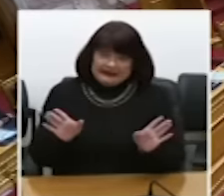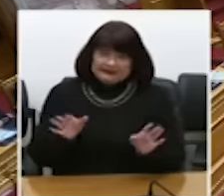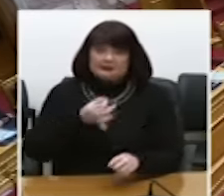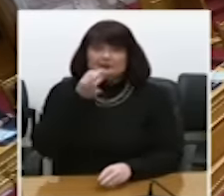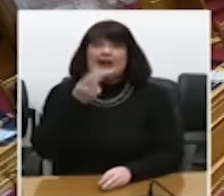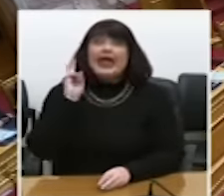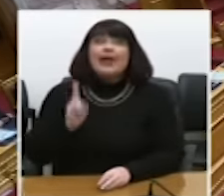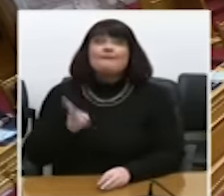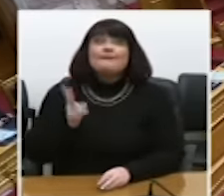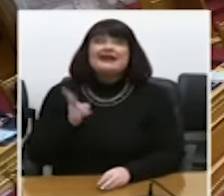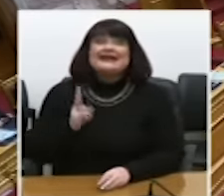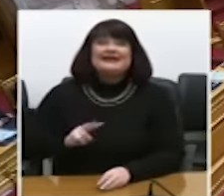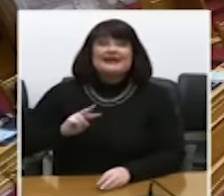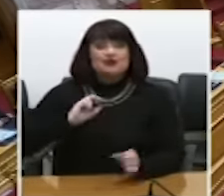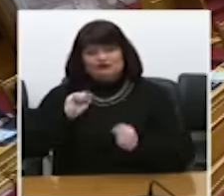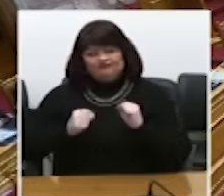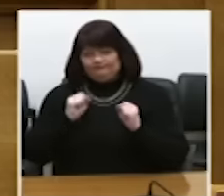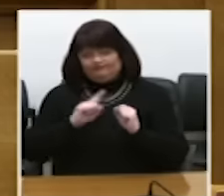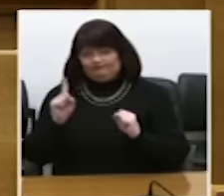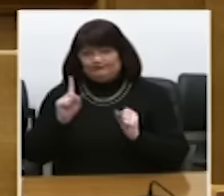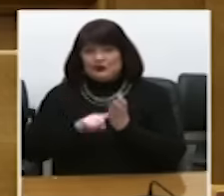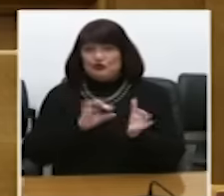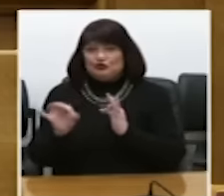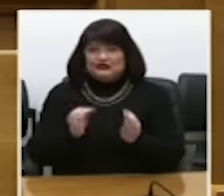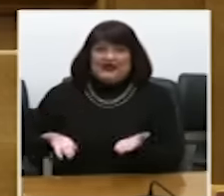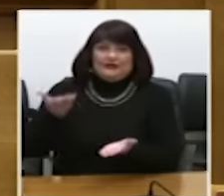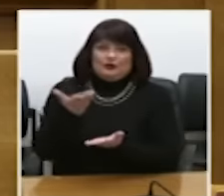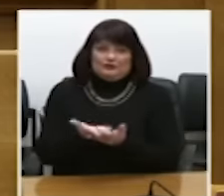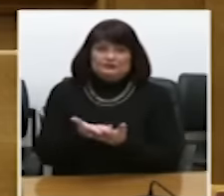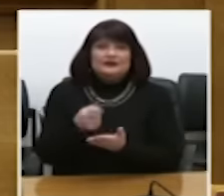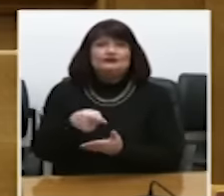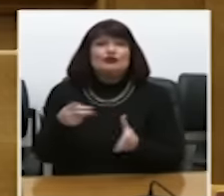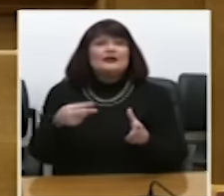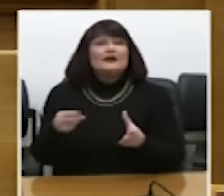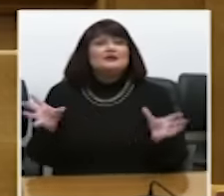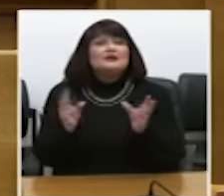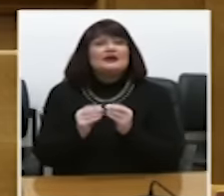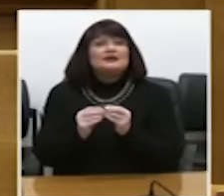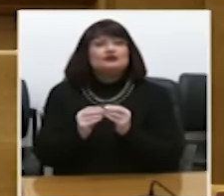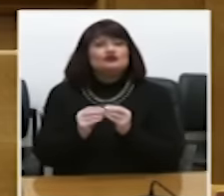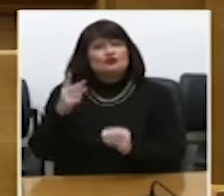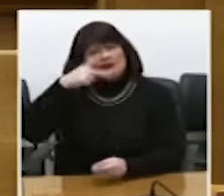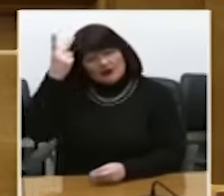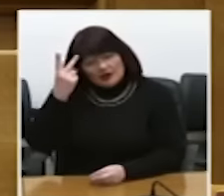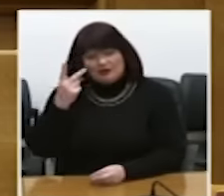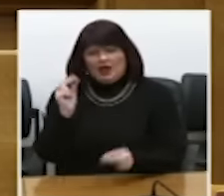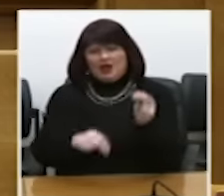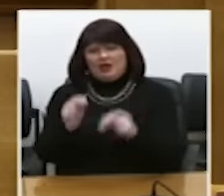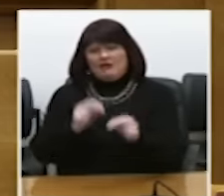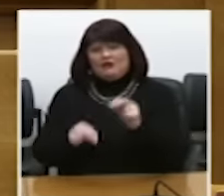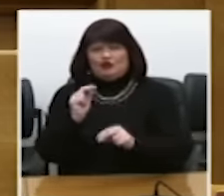επικίνδυνο, αντιδραστικό νομοσχέδιο, το οποίο αφορά στην άσκηση του εκλογικού δικαιώματος,